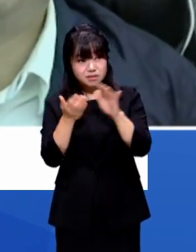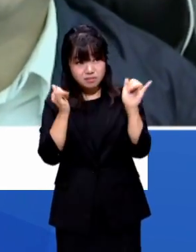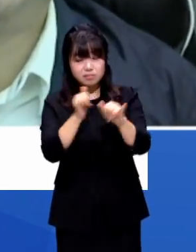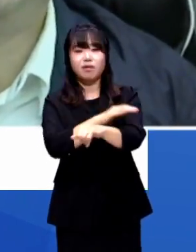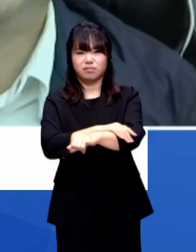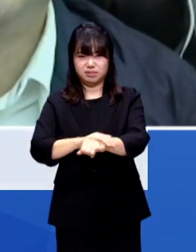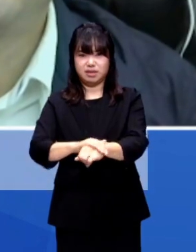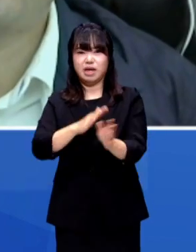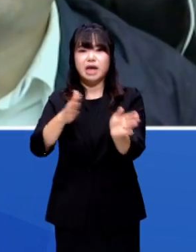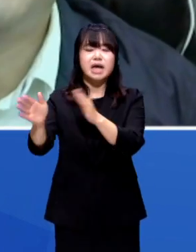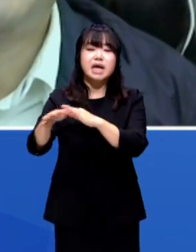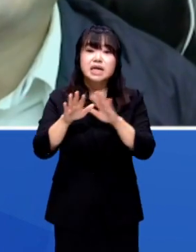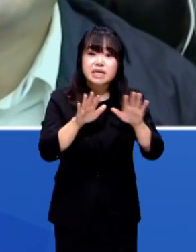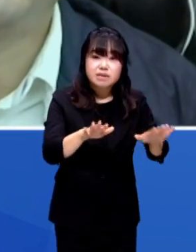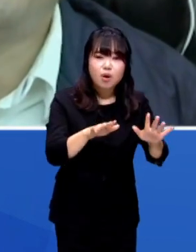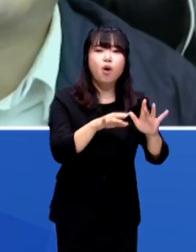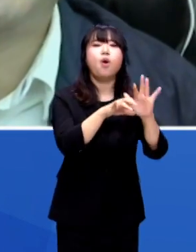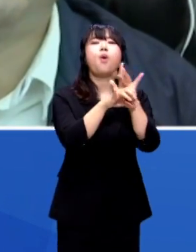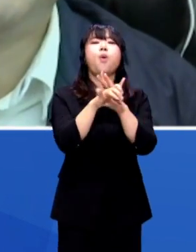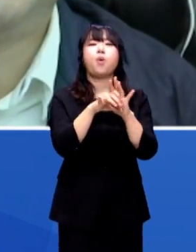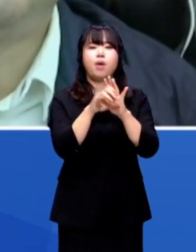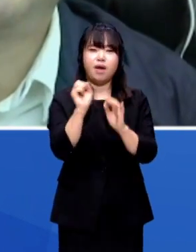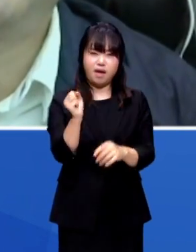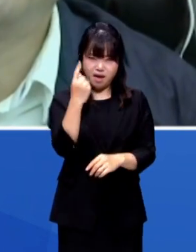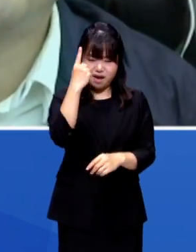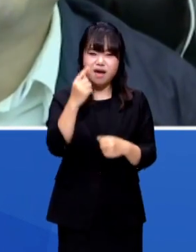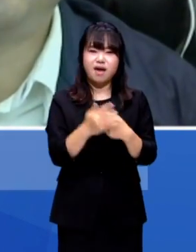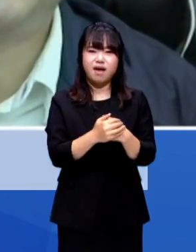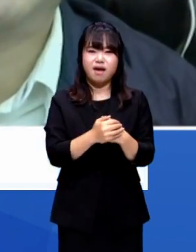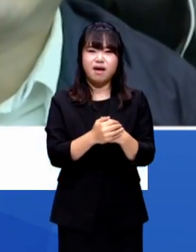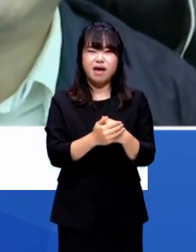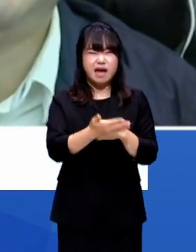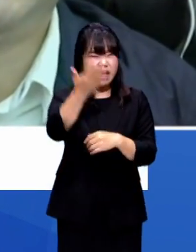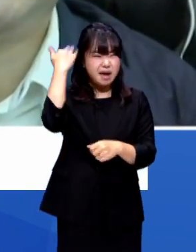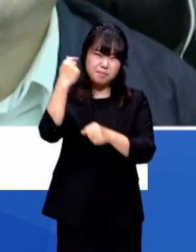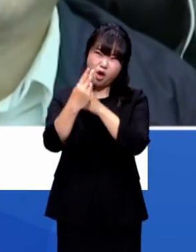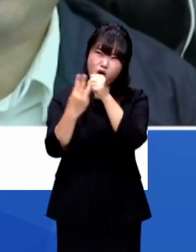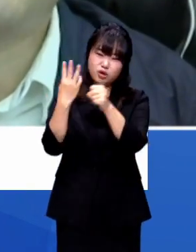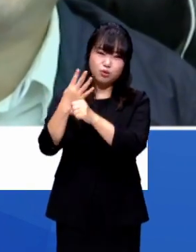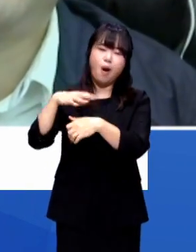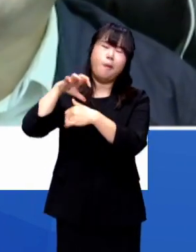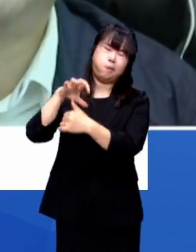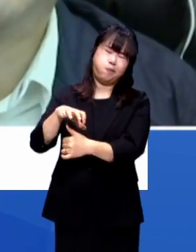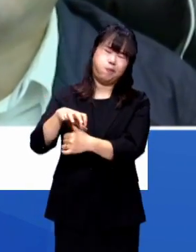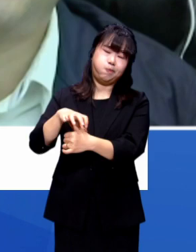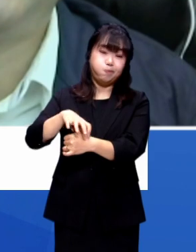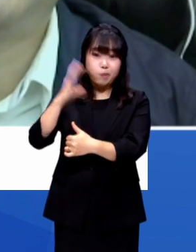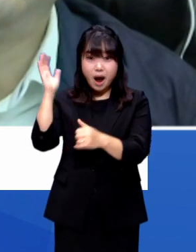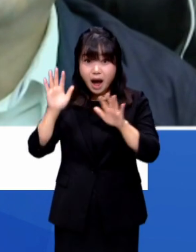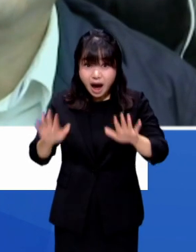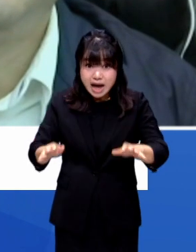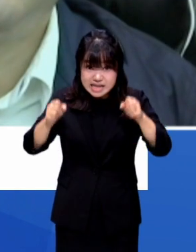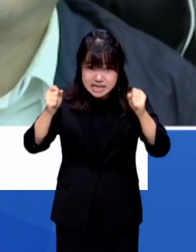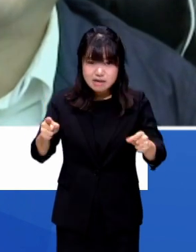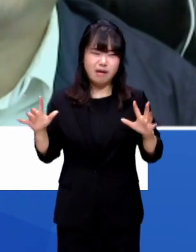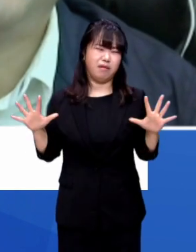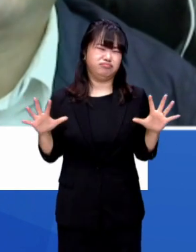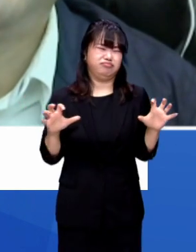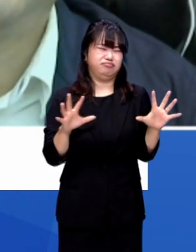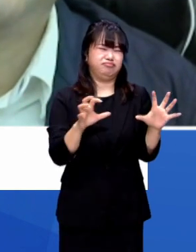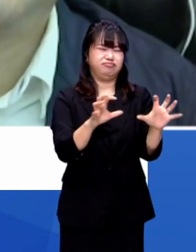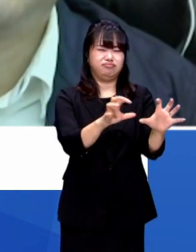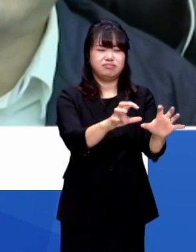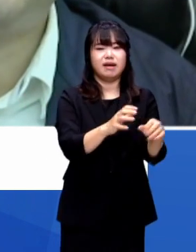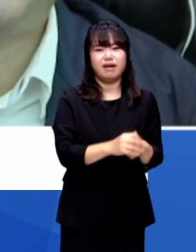줄였었는데 이번에는 코로나 여파 때문에 이제 그런 모임을 못하다가 이제 나오게 된 거죠. 나오게 돼서